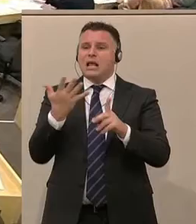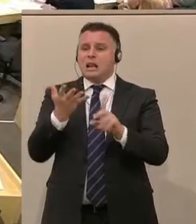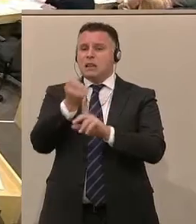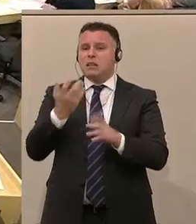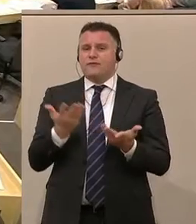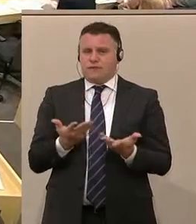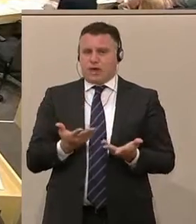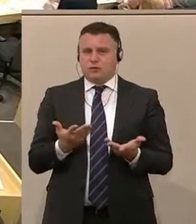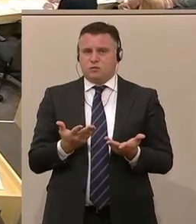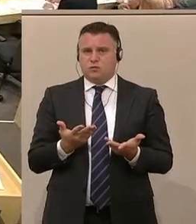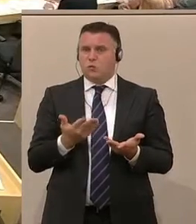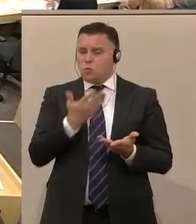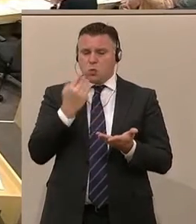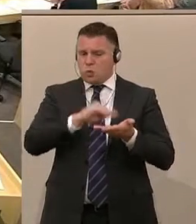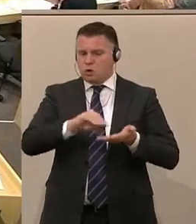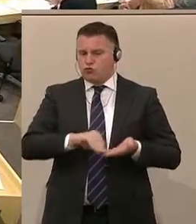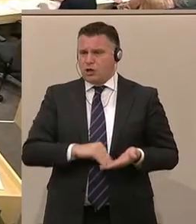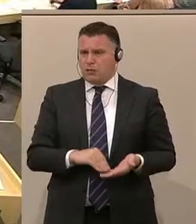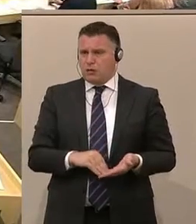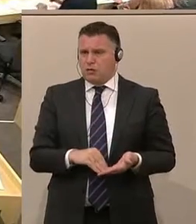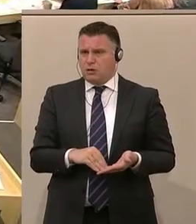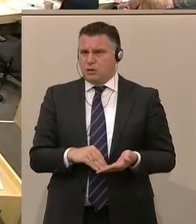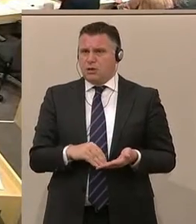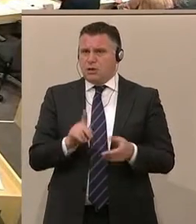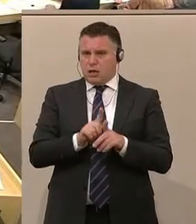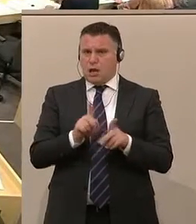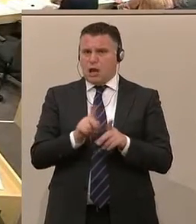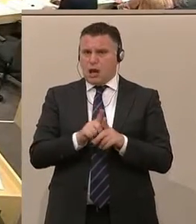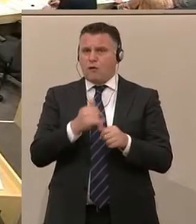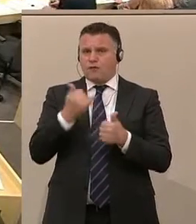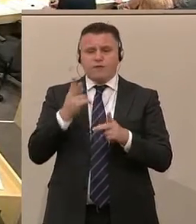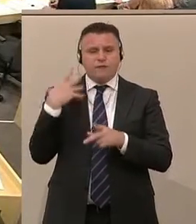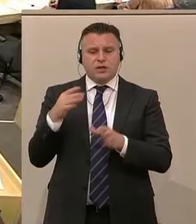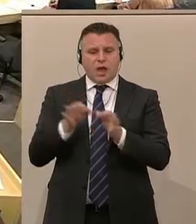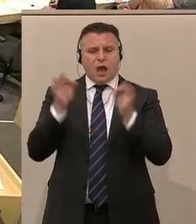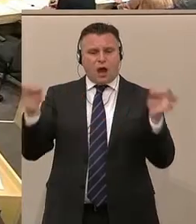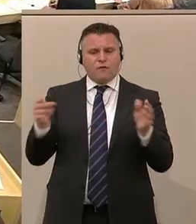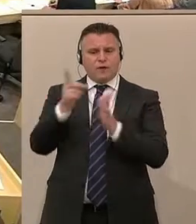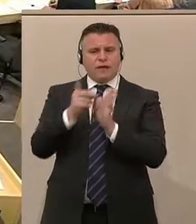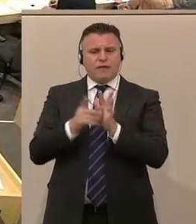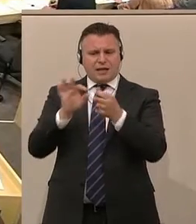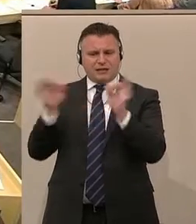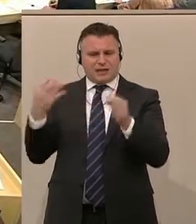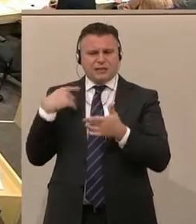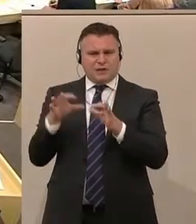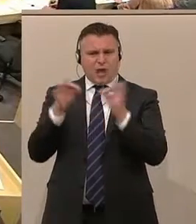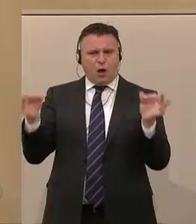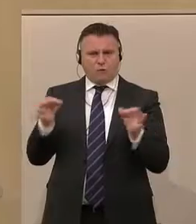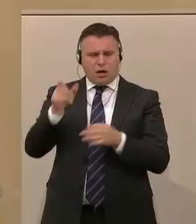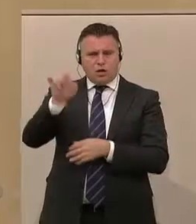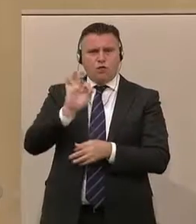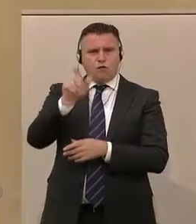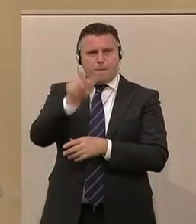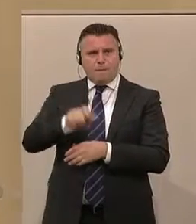werden soll, ohne dass definiert ist, dass die Schlüssel zum Entschlüsseln eines Datensatzes zur Identifizierung von Personen